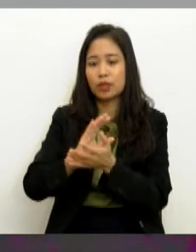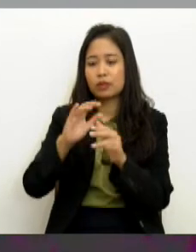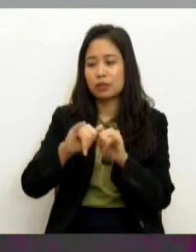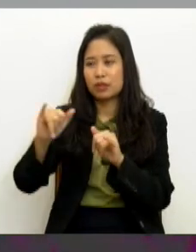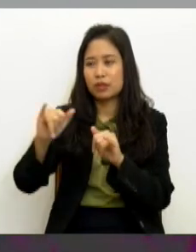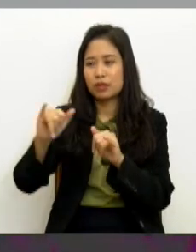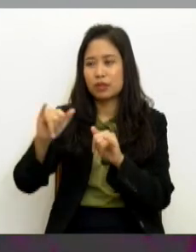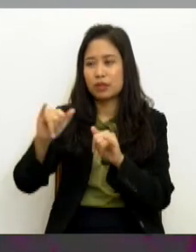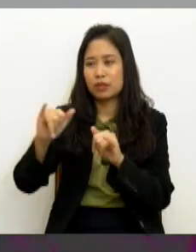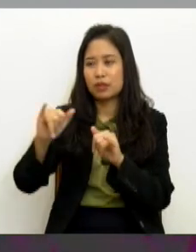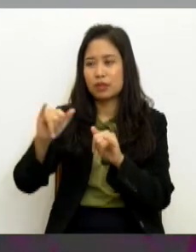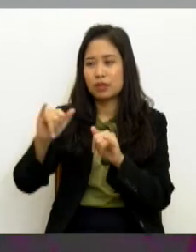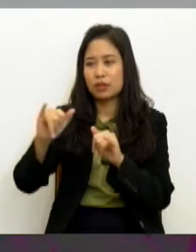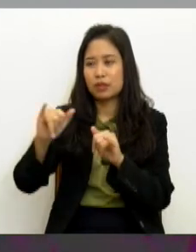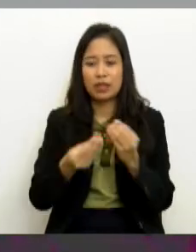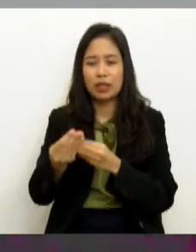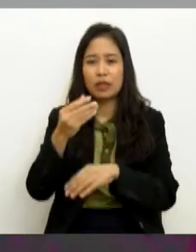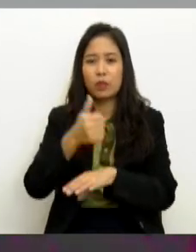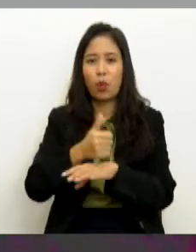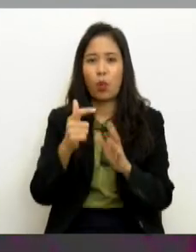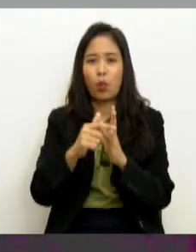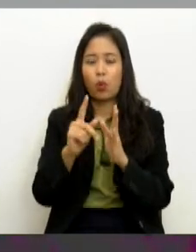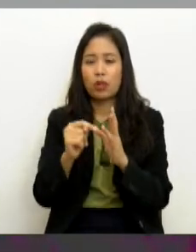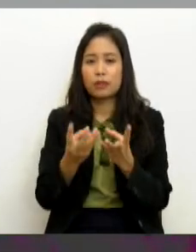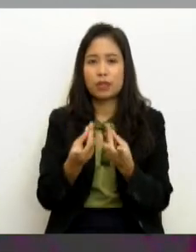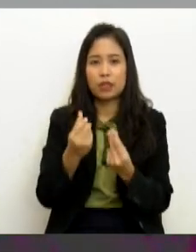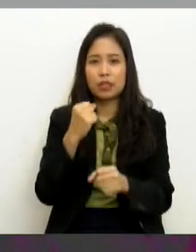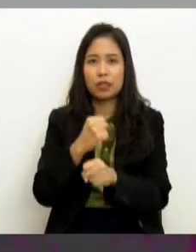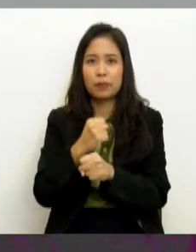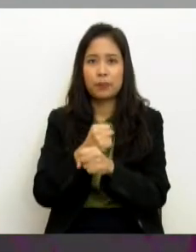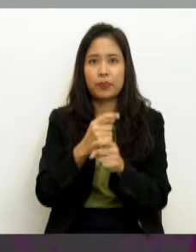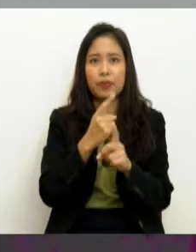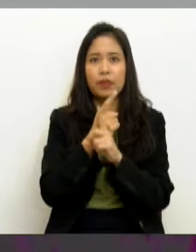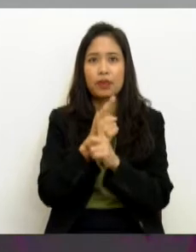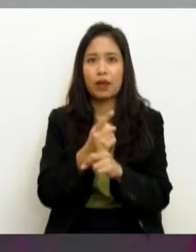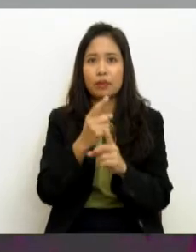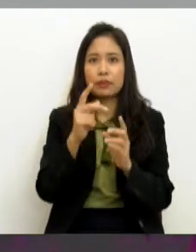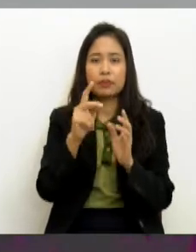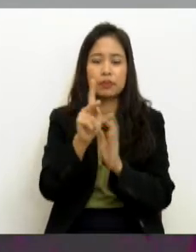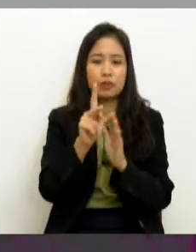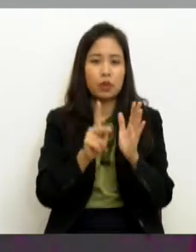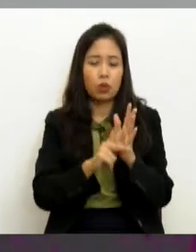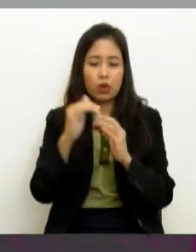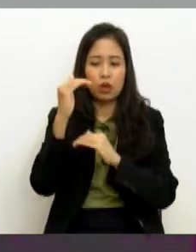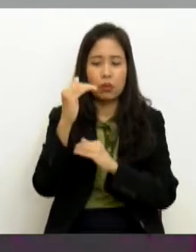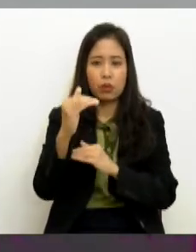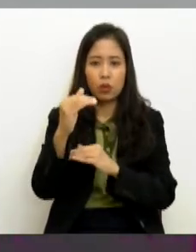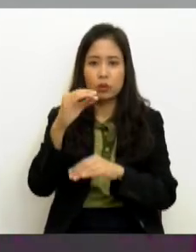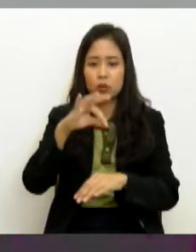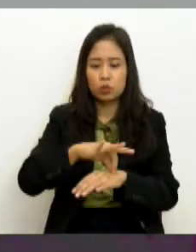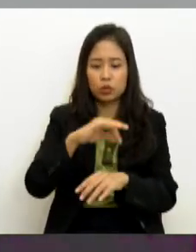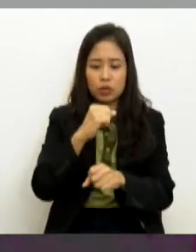ตได้นำแผนที่ที่ผมได้กำหนดเอาไว้นั้นลงสำรวจในสภาพจริงและกำหนดจุดในการที่จะทำ